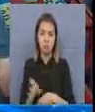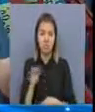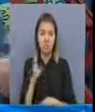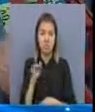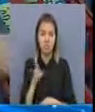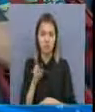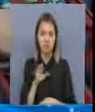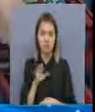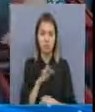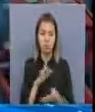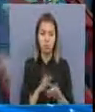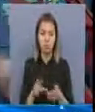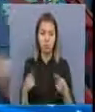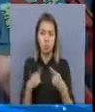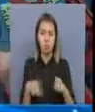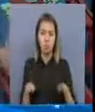Державинск қаласында да осы сияқты